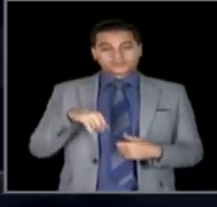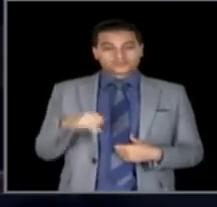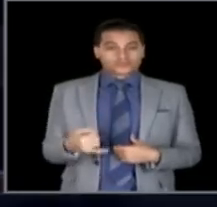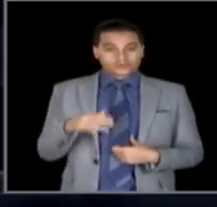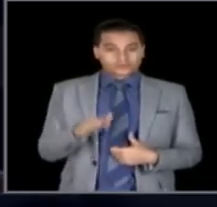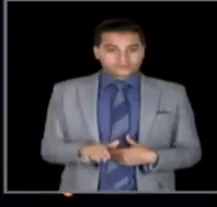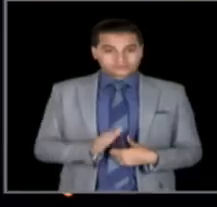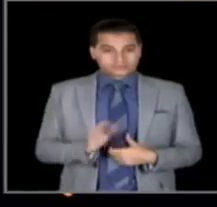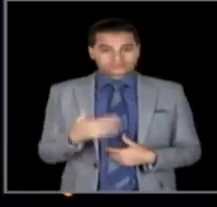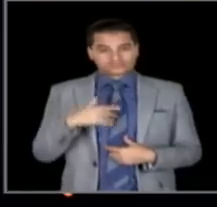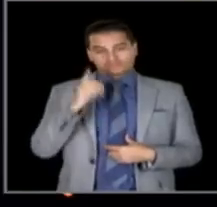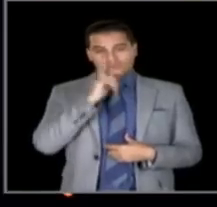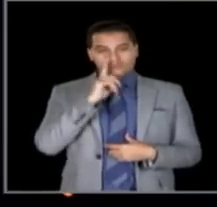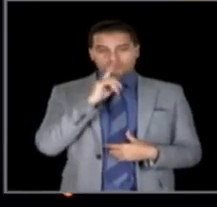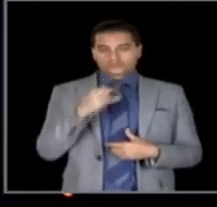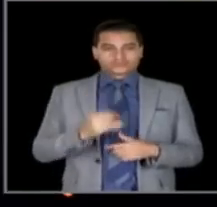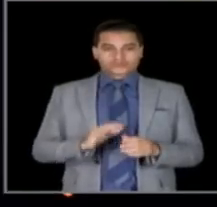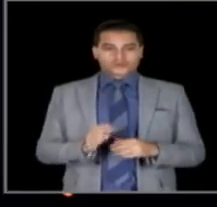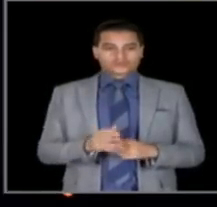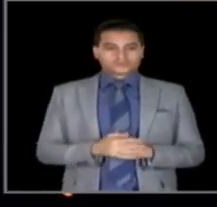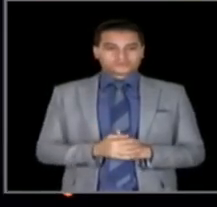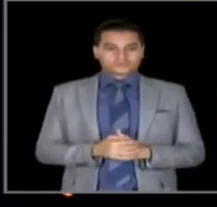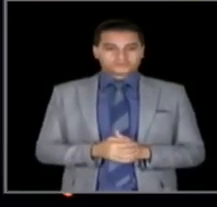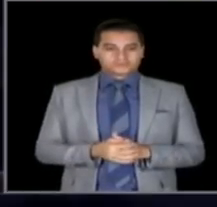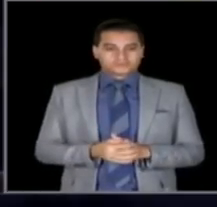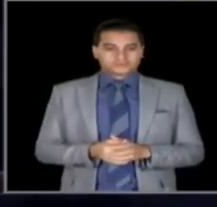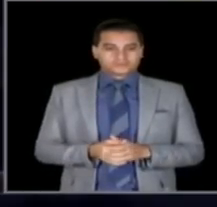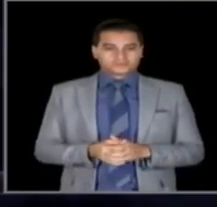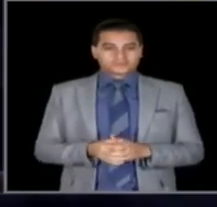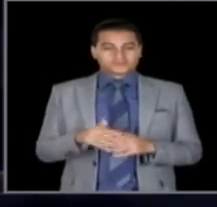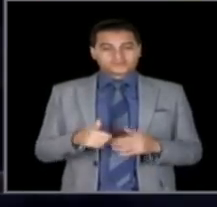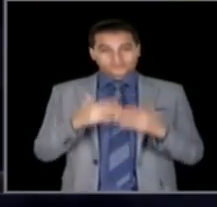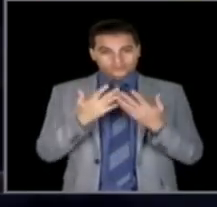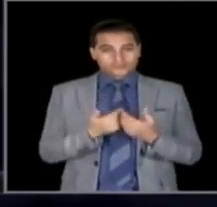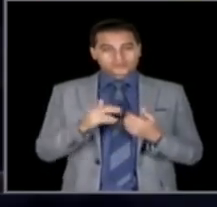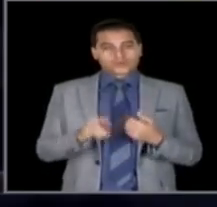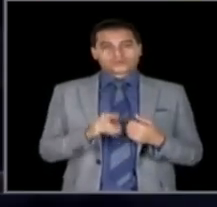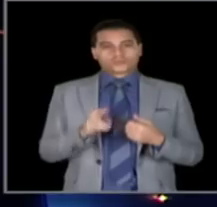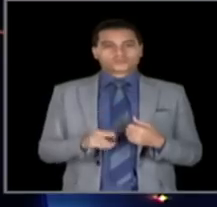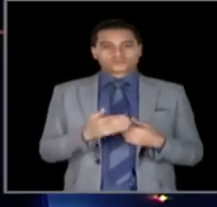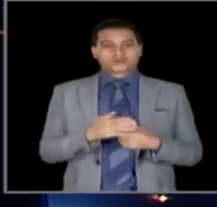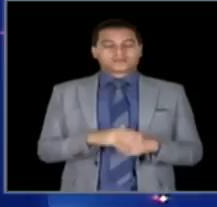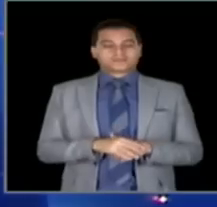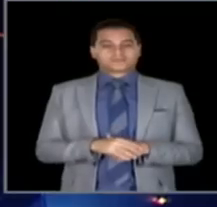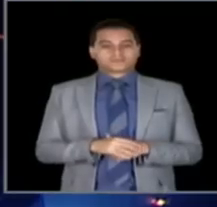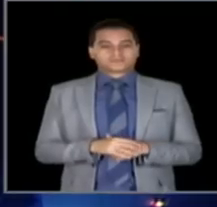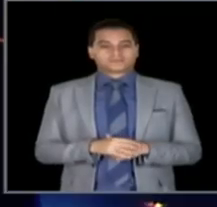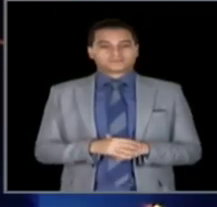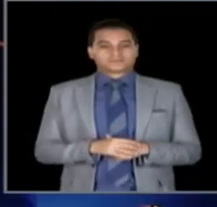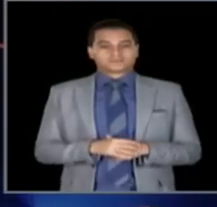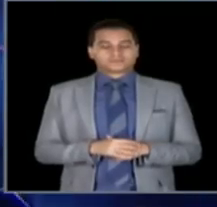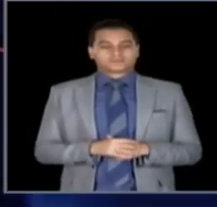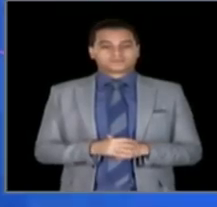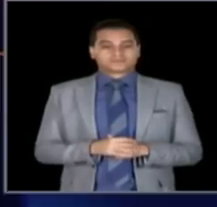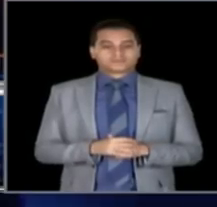السؤال الأخير. أكيد لا، مش هتاخدوا الريسك. أكيد لا، أكيد لا. قدرات ذهنية، والسؤال هو: